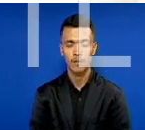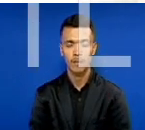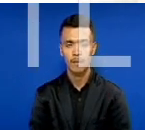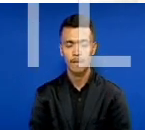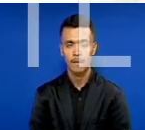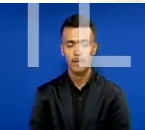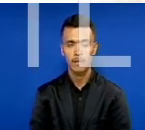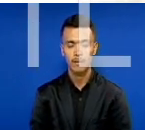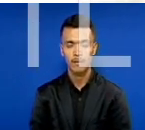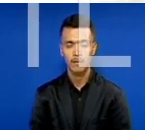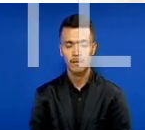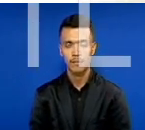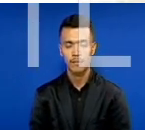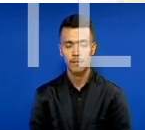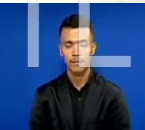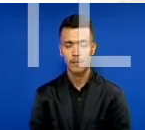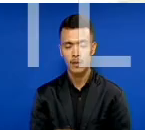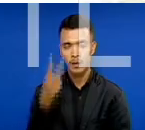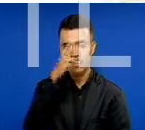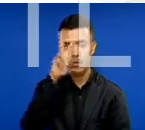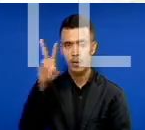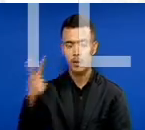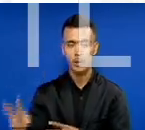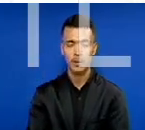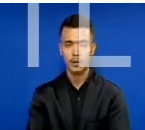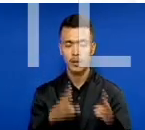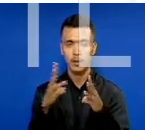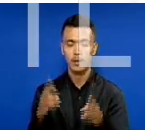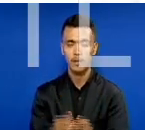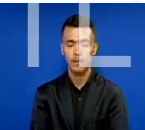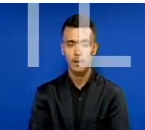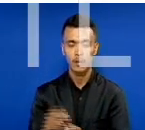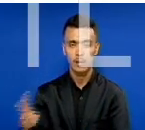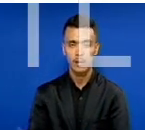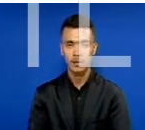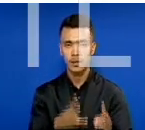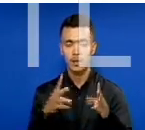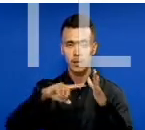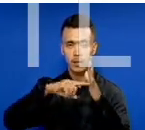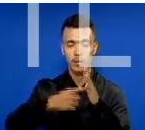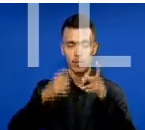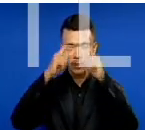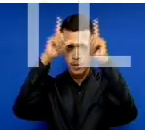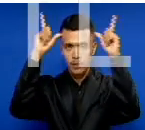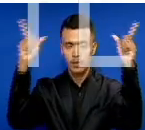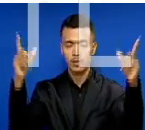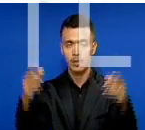hare tok ba amne dalam indane kumesa Timor ukuan to